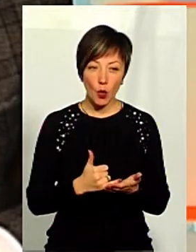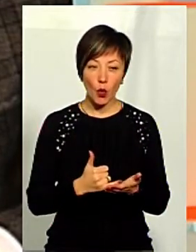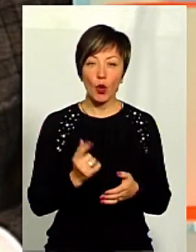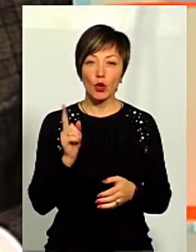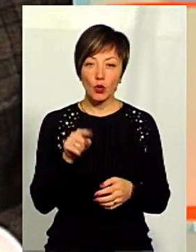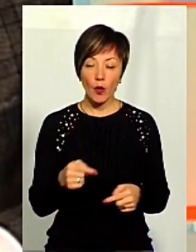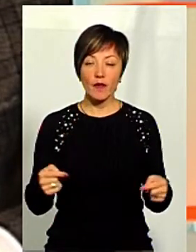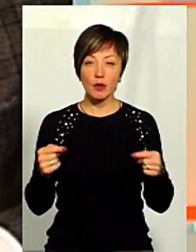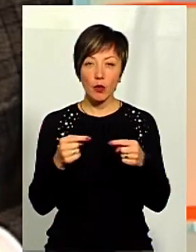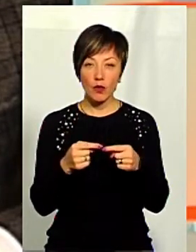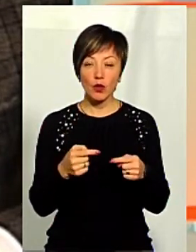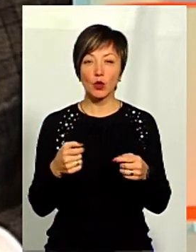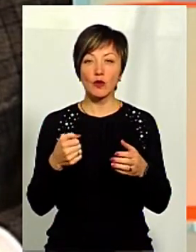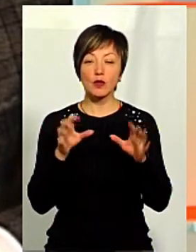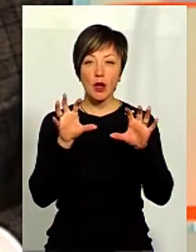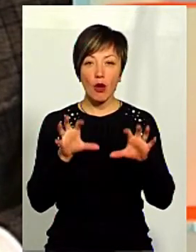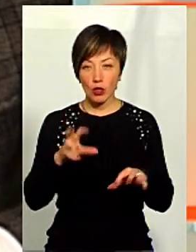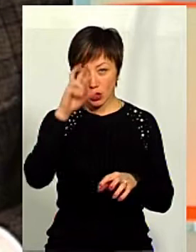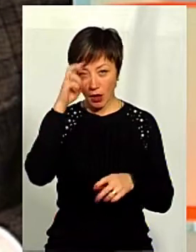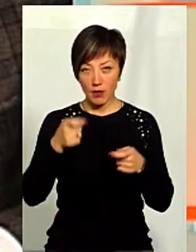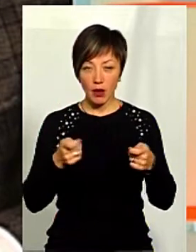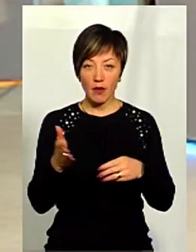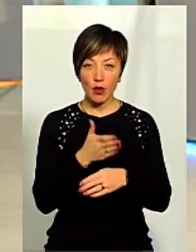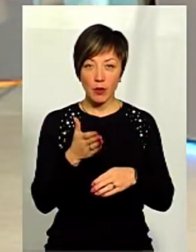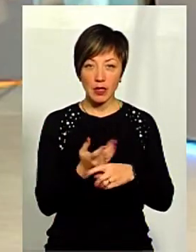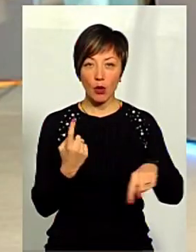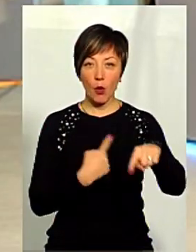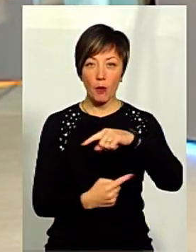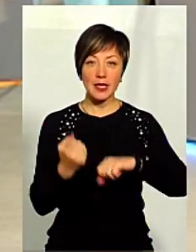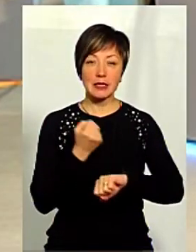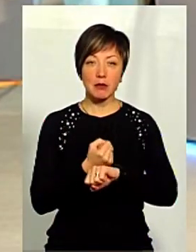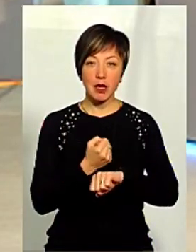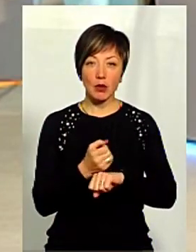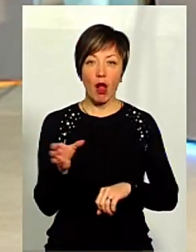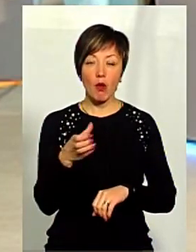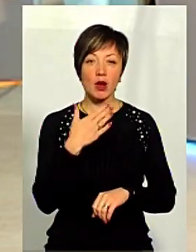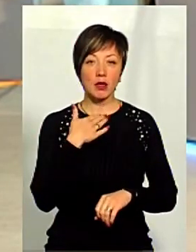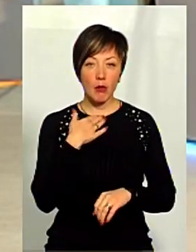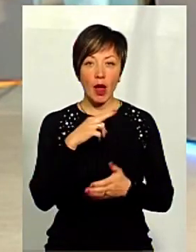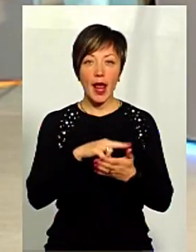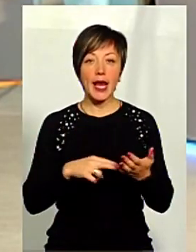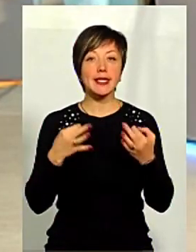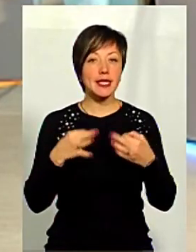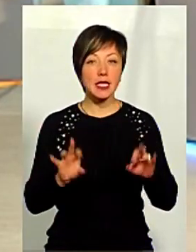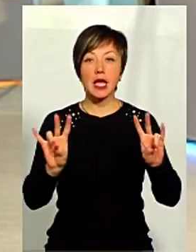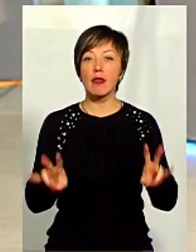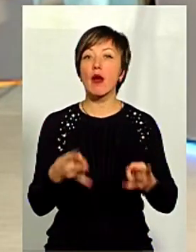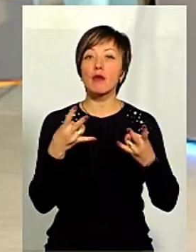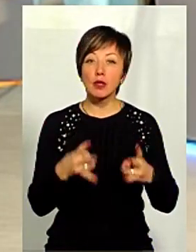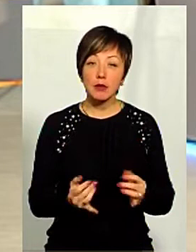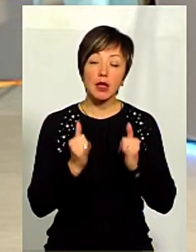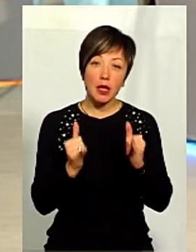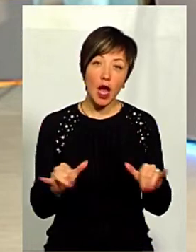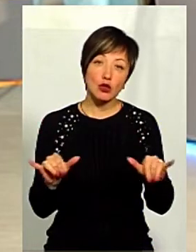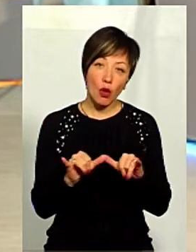до закону про державне регулювання виробництва і обігу спирту, алкогольних напоїв, ліцензія не потрібна для столового